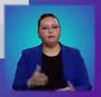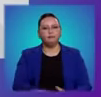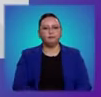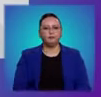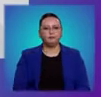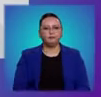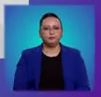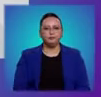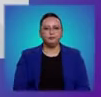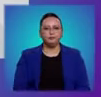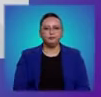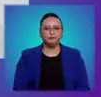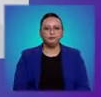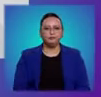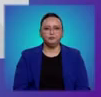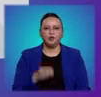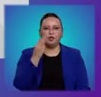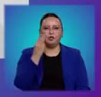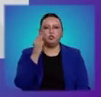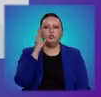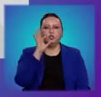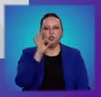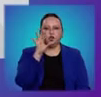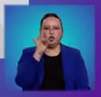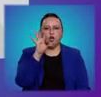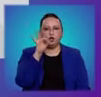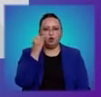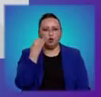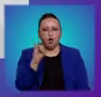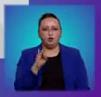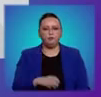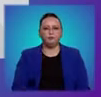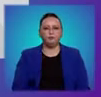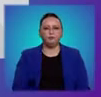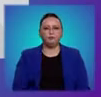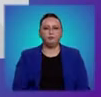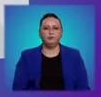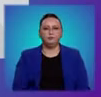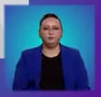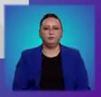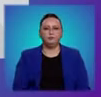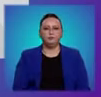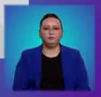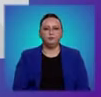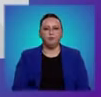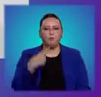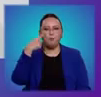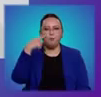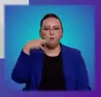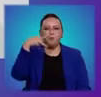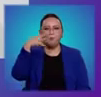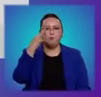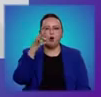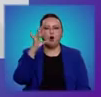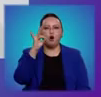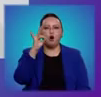тохиолдол байдаг. Тийм учраас шороо гэдэг үгийг широо гэж нүдлэн тогтоож аваарай. За мөрөн гэдэг үгийг монгол